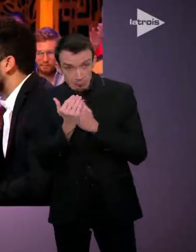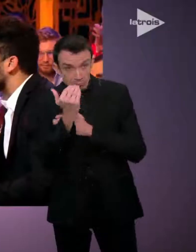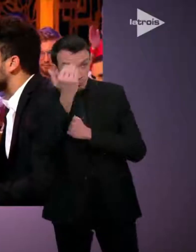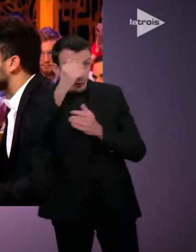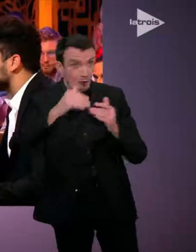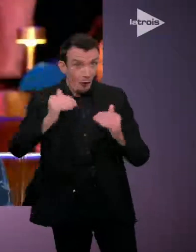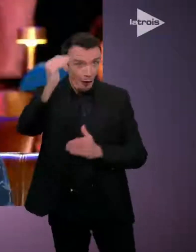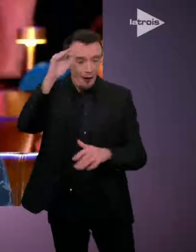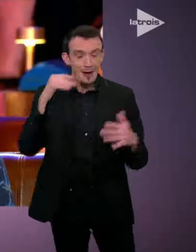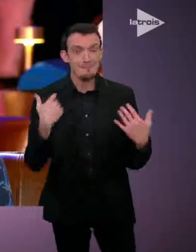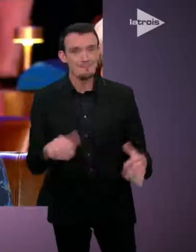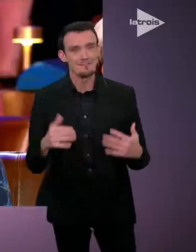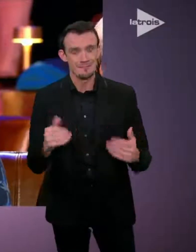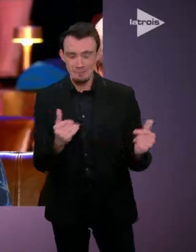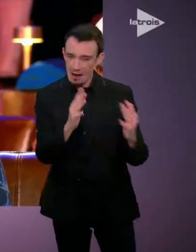D'ailleurs...